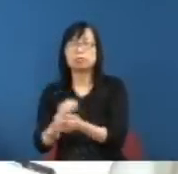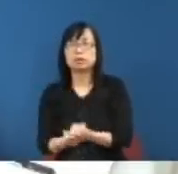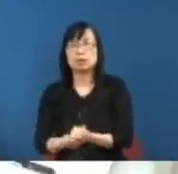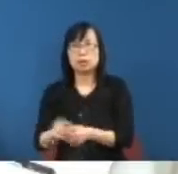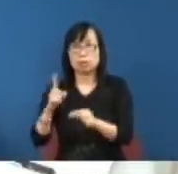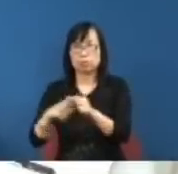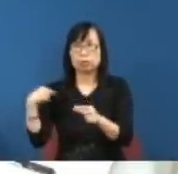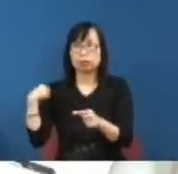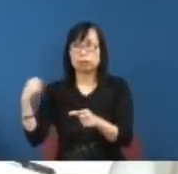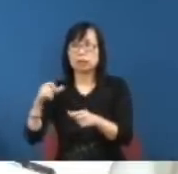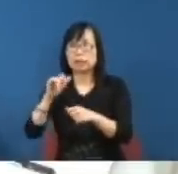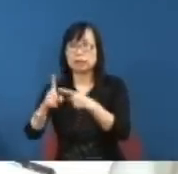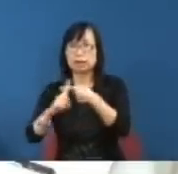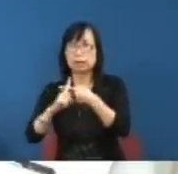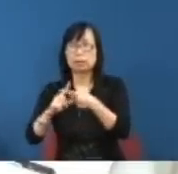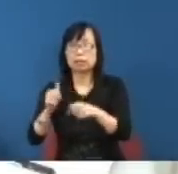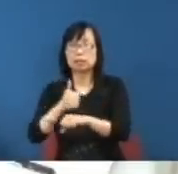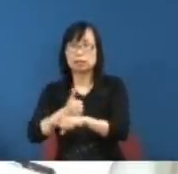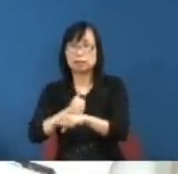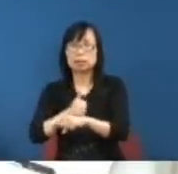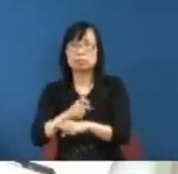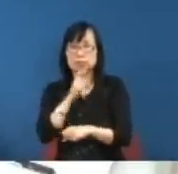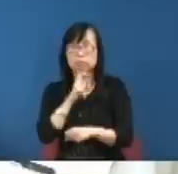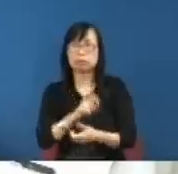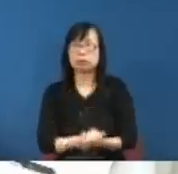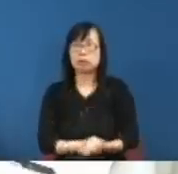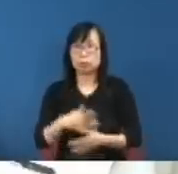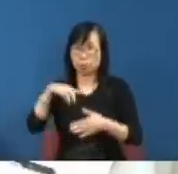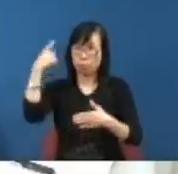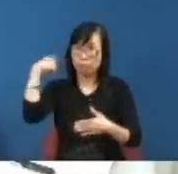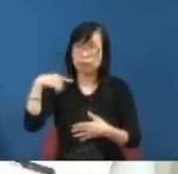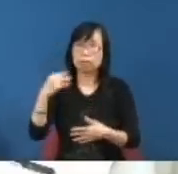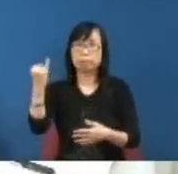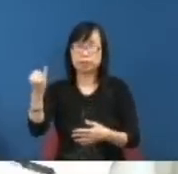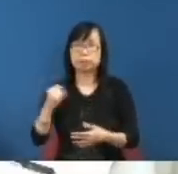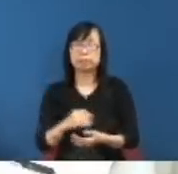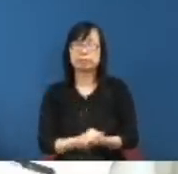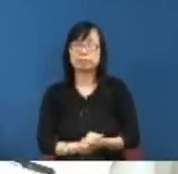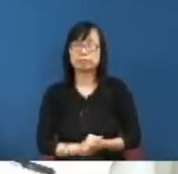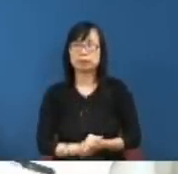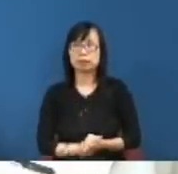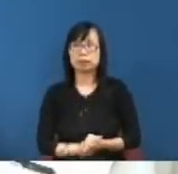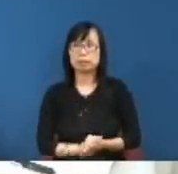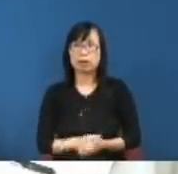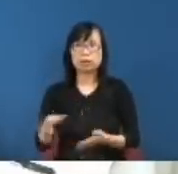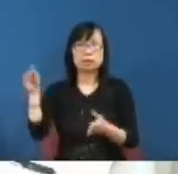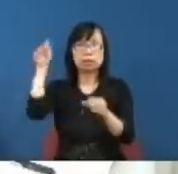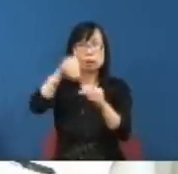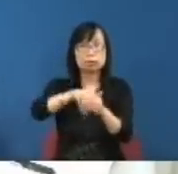危機嘅機會咧，唔係細嘅。因為你諗下，如果美國係唔掂，咁你仲可以投